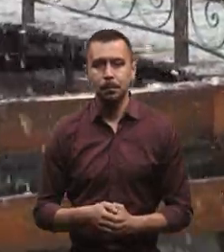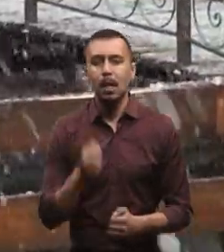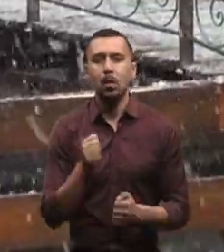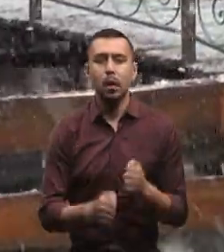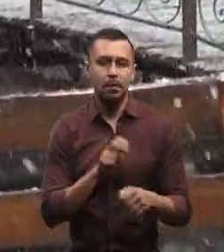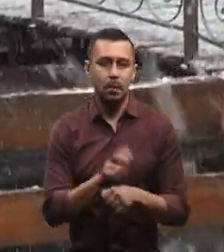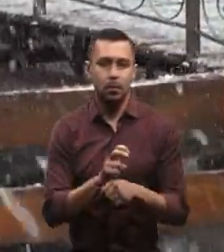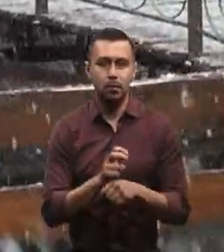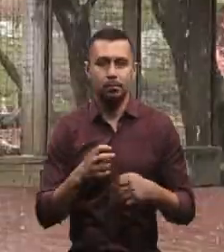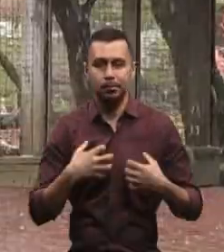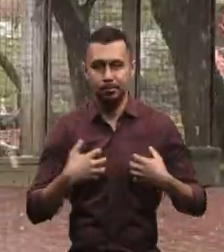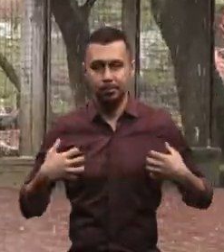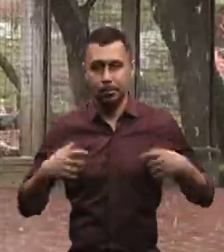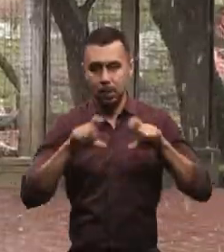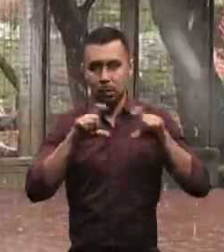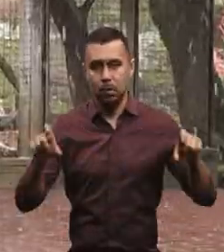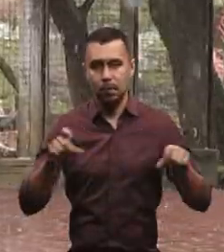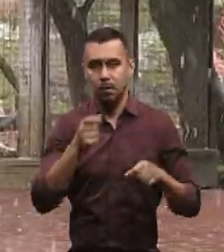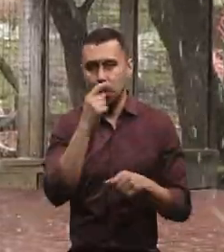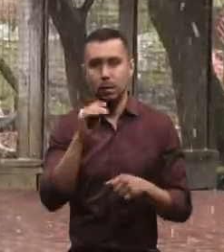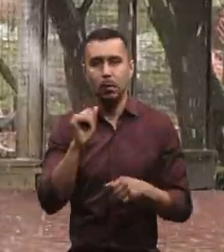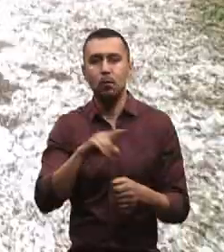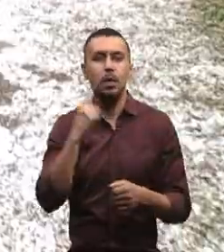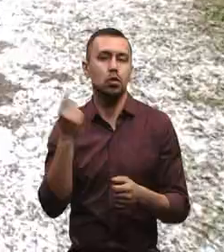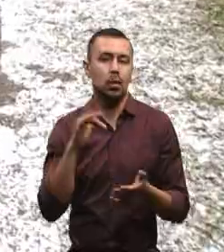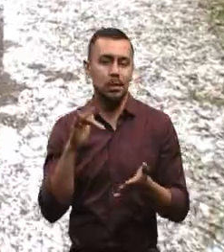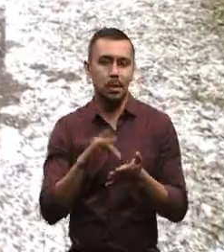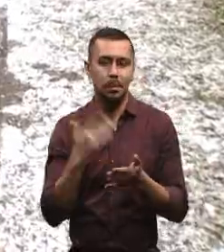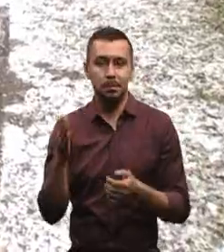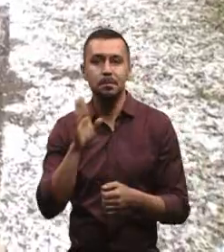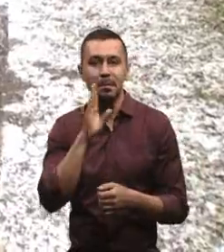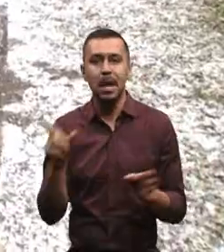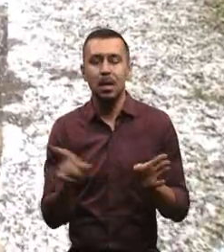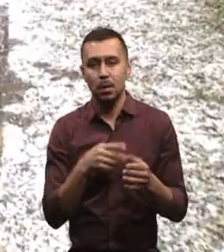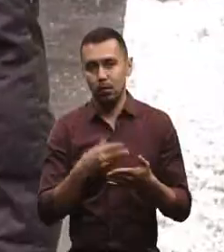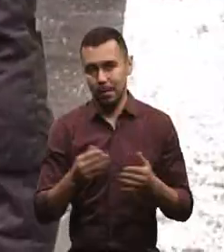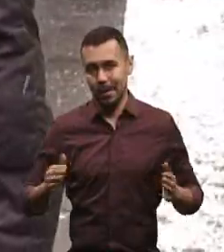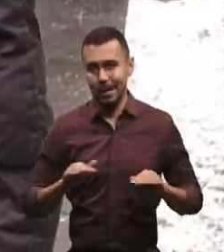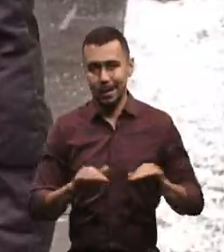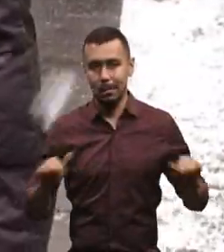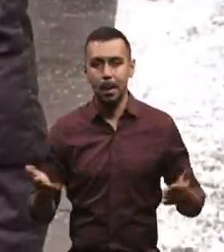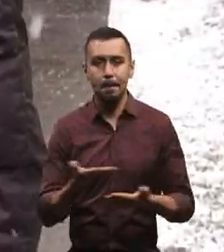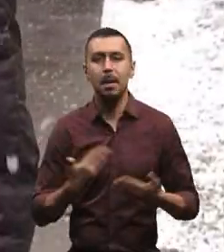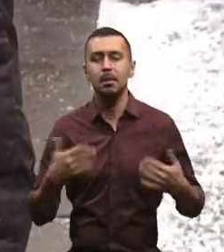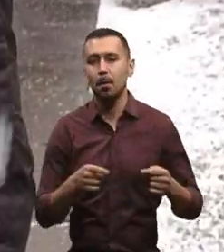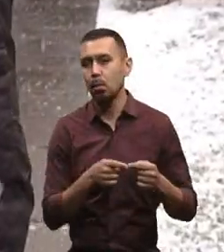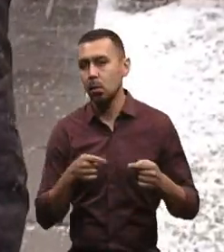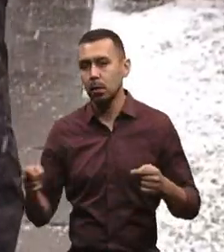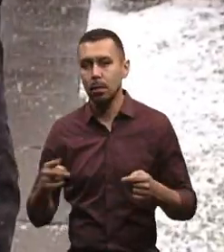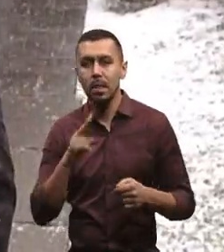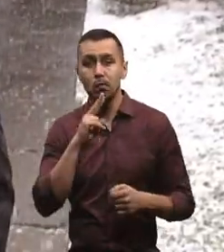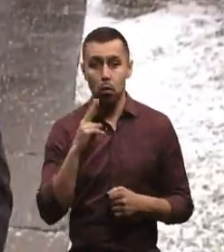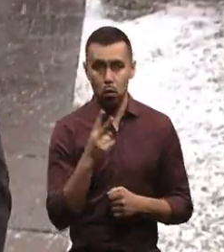Регулярно відвідують зоокуточок у парку Чекмана, що в обласному центрі, хмельничанка Марина разом із своїми дітьми. Ми вже протягом